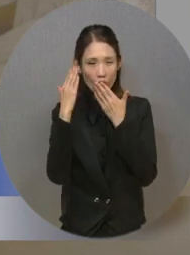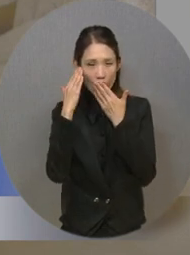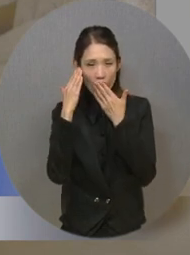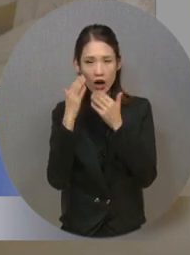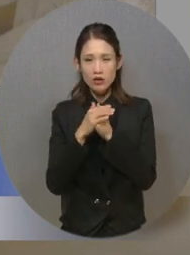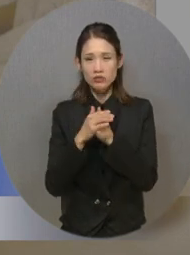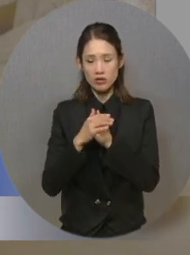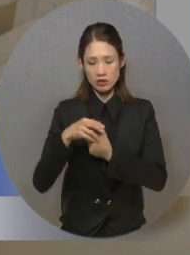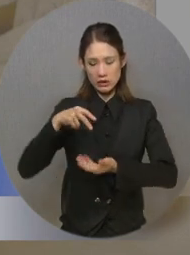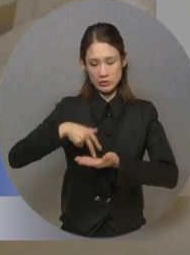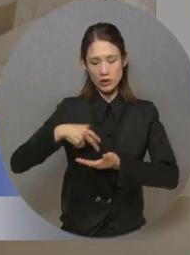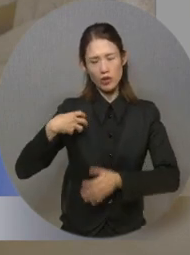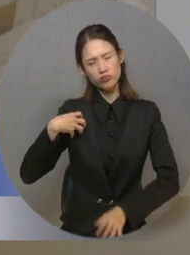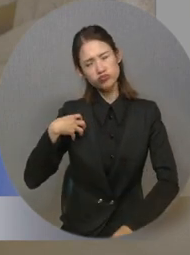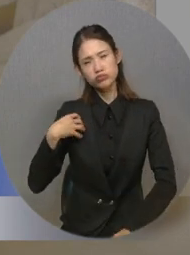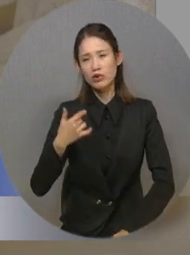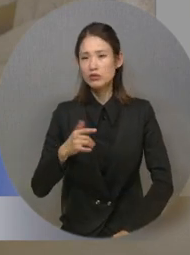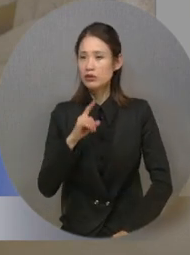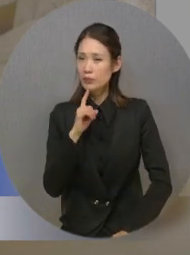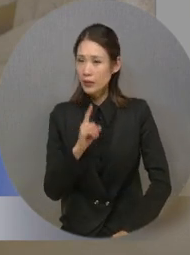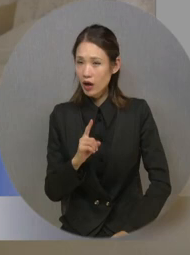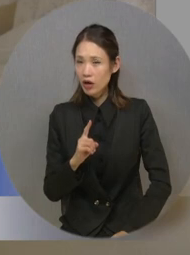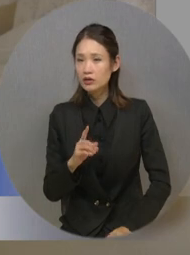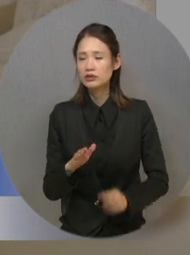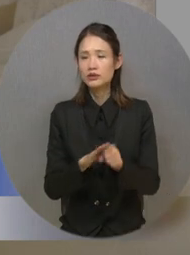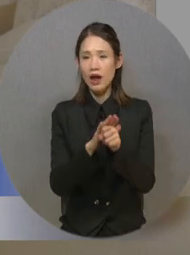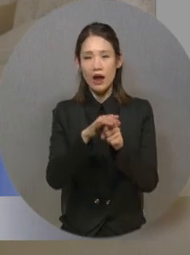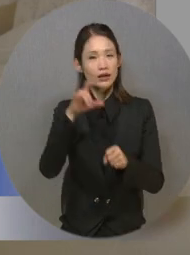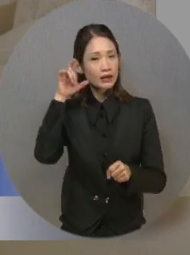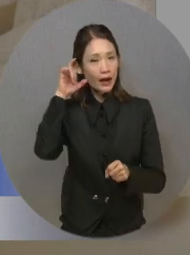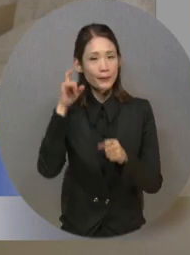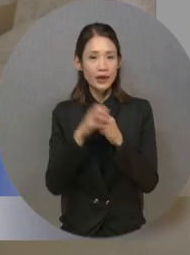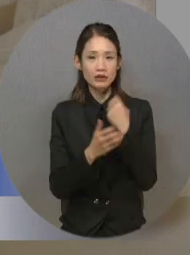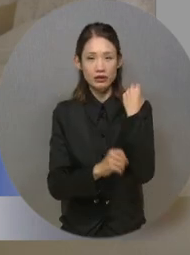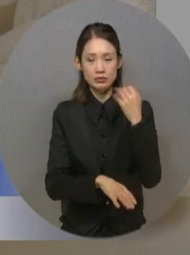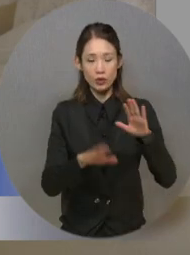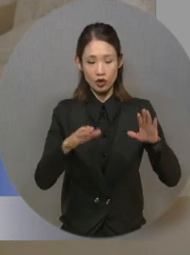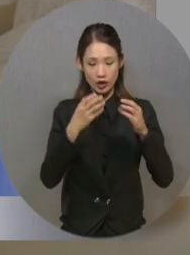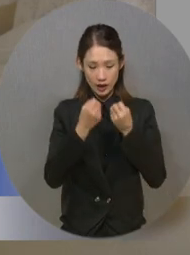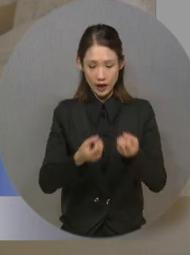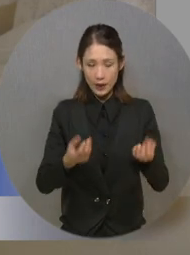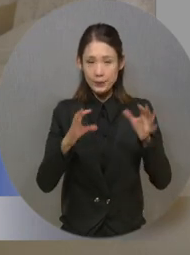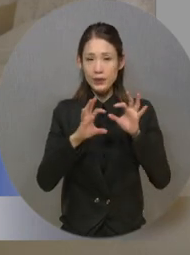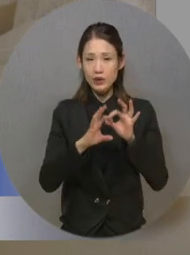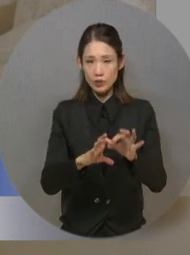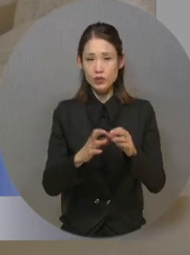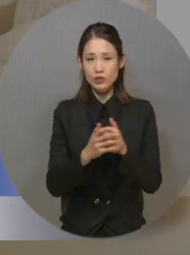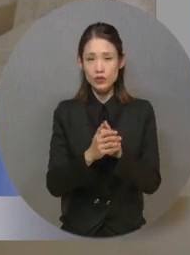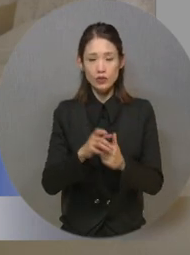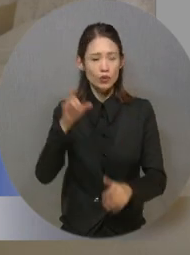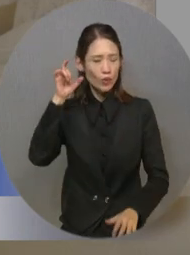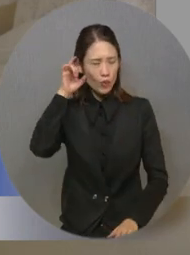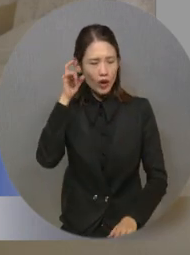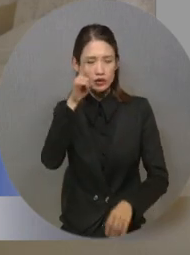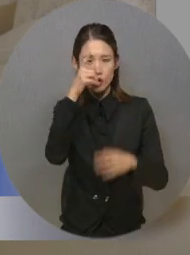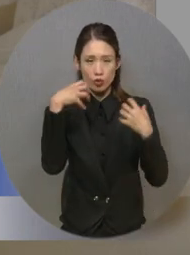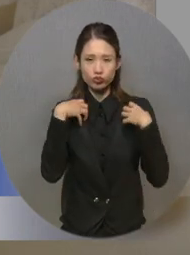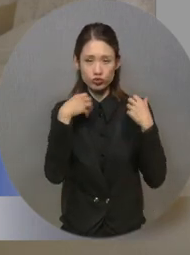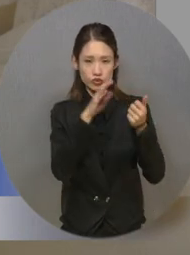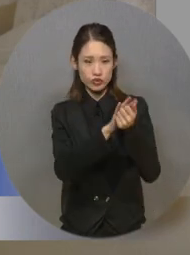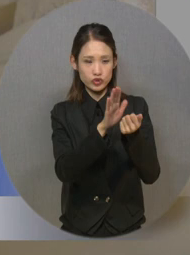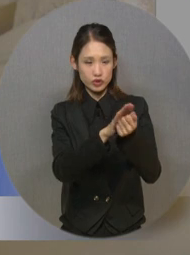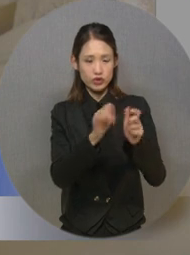부담이 되고 있다고 합니다. 이에 사랑의 달팽이는 금번 캠페인을 통해서 인공 와우 정부 지원의 확대 필요성을